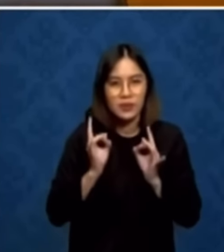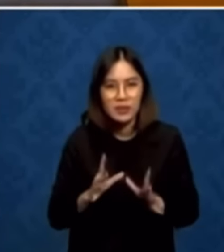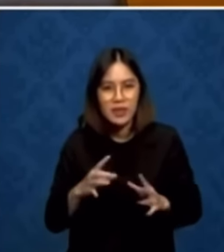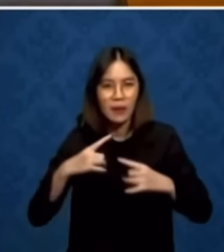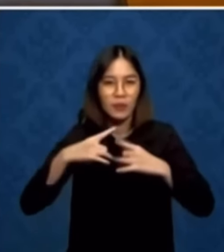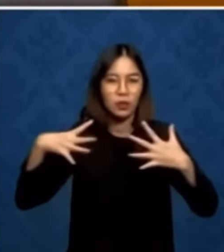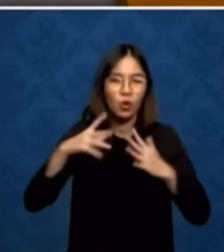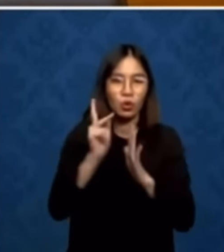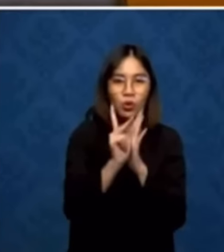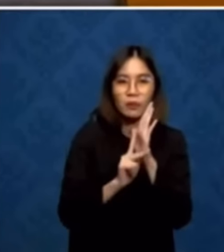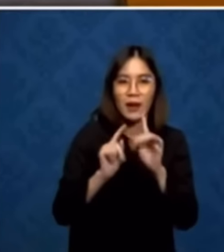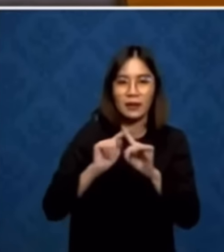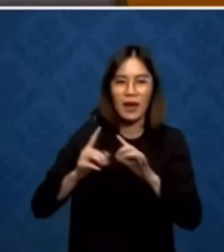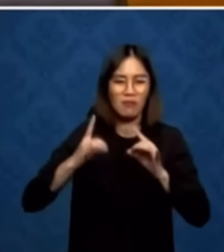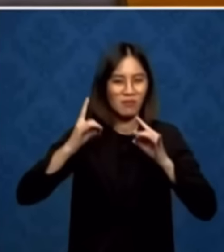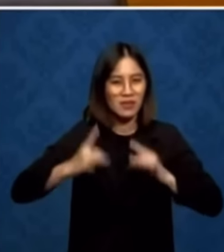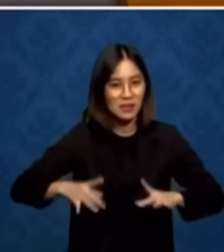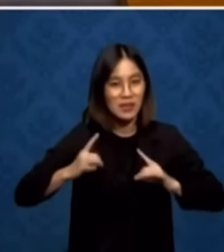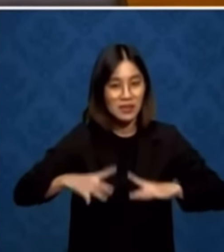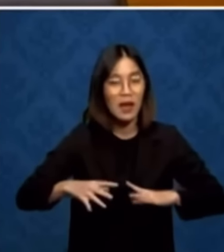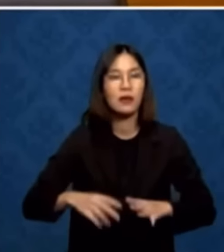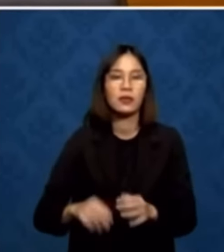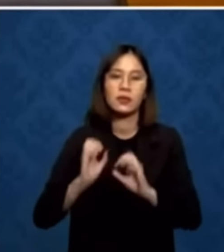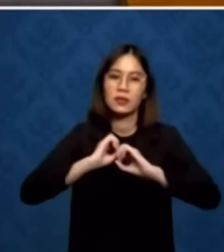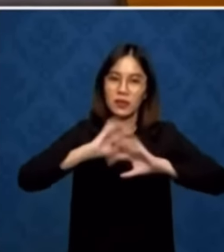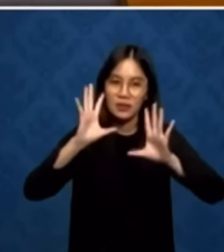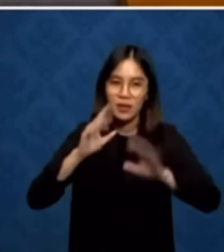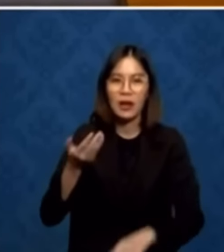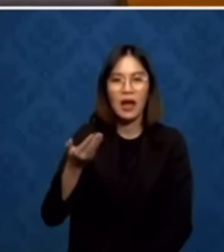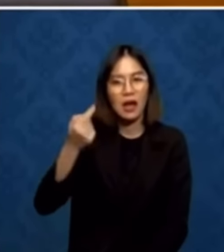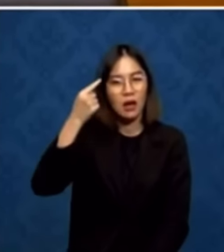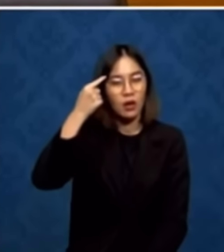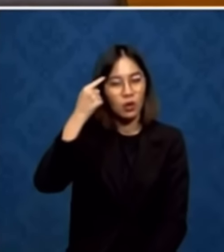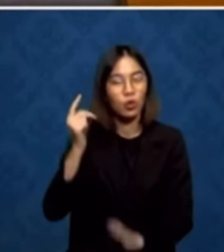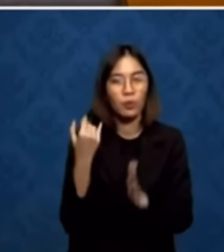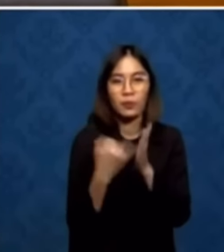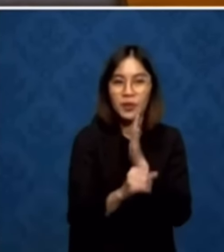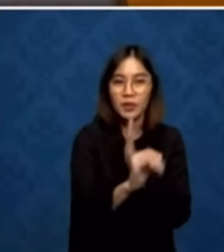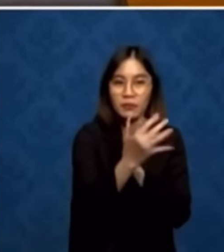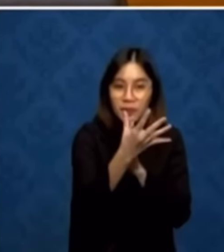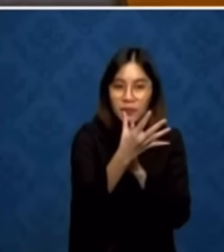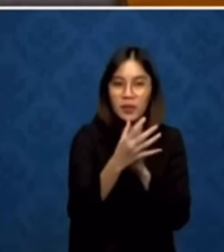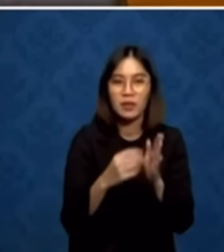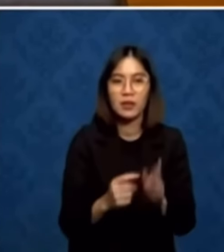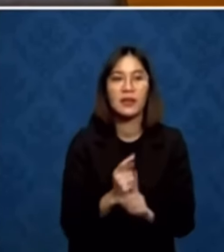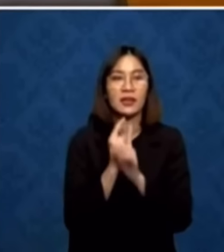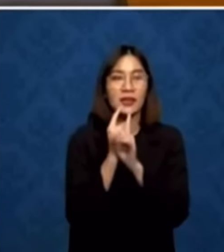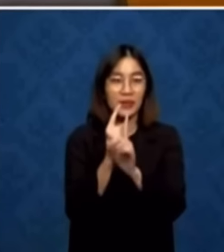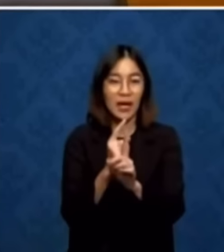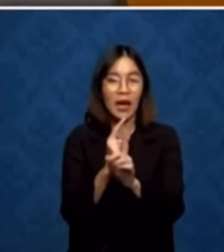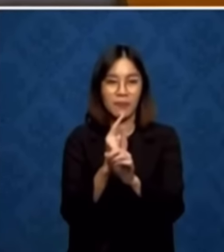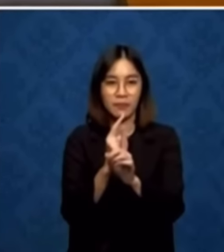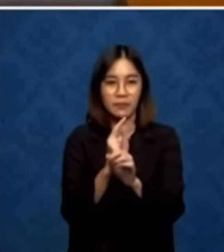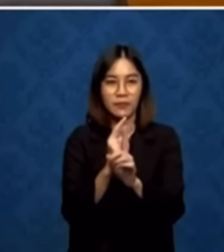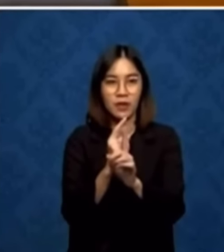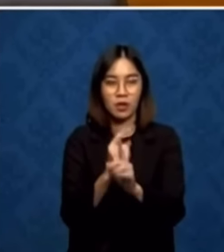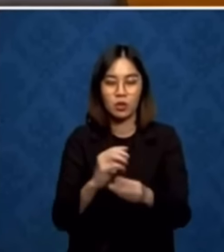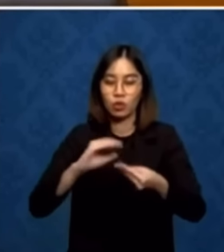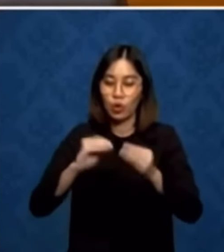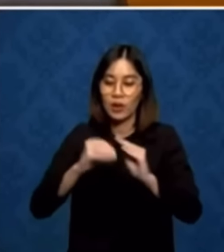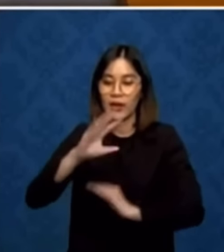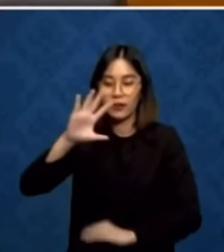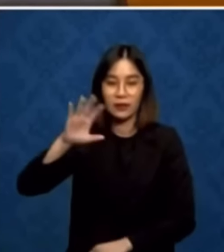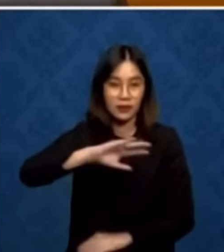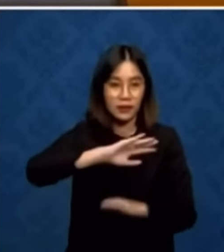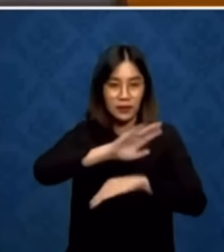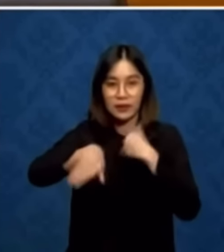เนี่ยคำว่าสุ่มเสี่ยงก็ชัดเจนอย่างหนึ่งว่าท่านก็รู้ว่ามันไม่ได้ผิดนะครับมันเป็นไปตามกรอบตัวเลขที่ท่านยกมาทั้งหมดเนี่ยท่